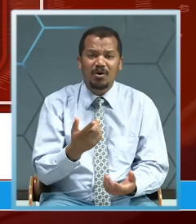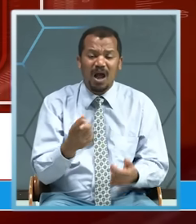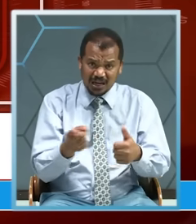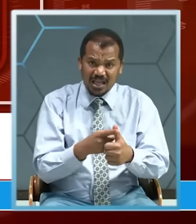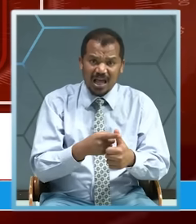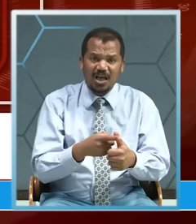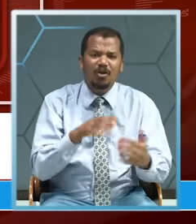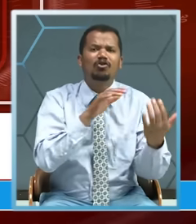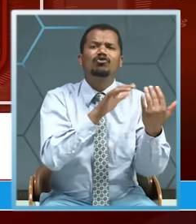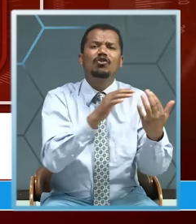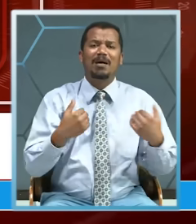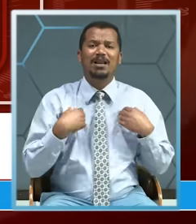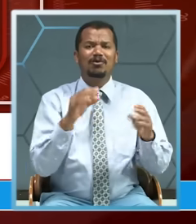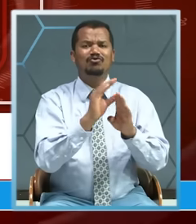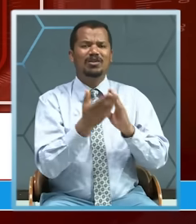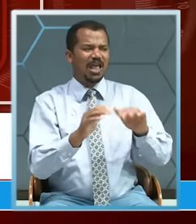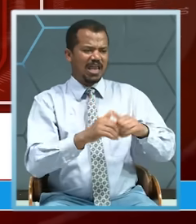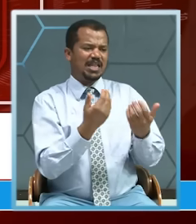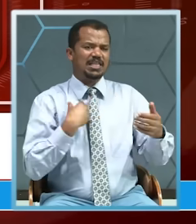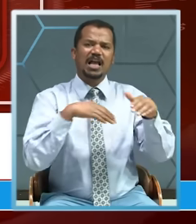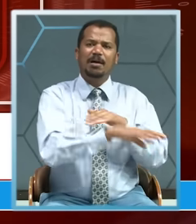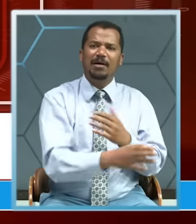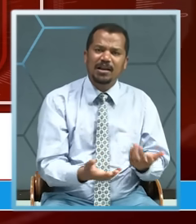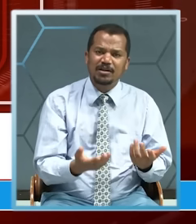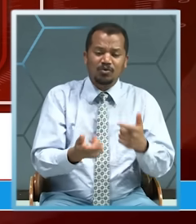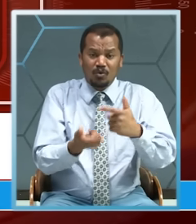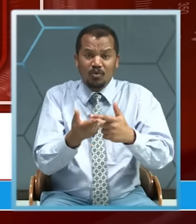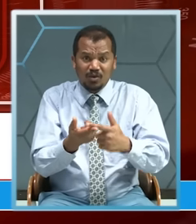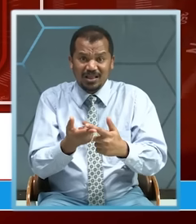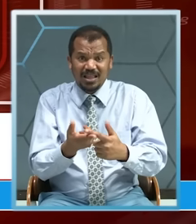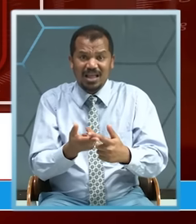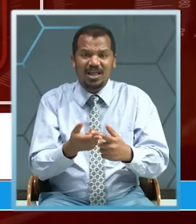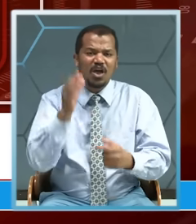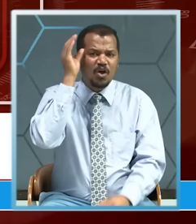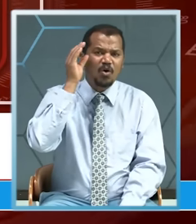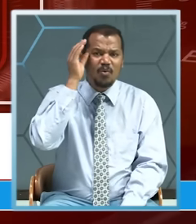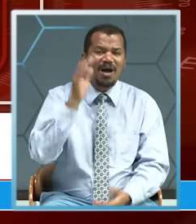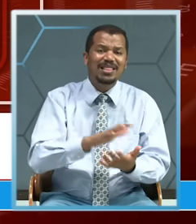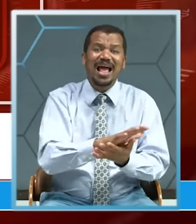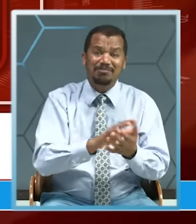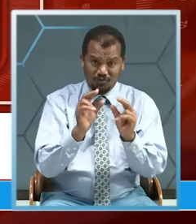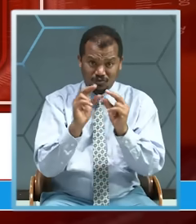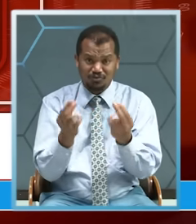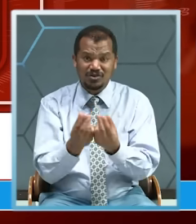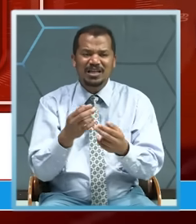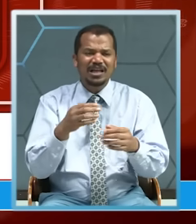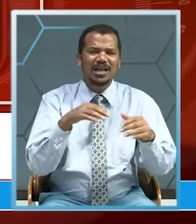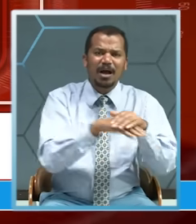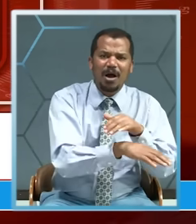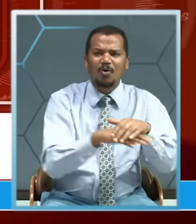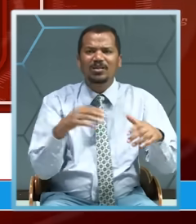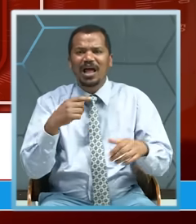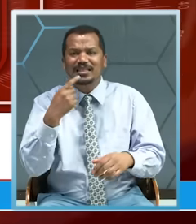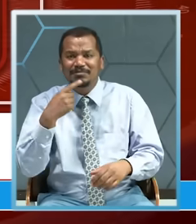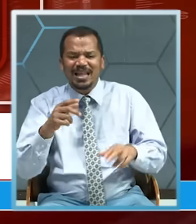አላቸው። አንደኛ ጦርነት ባለበት ሁኔታ እንዴት እንገባለን? ሁለተኛ ህወሓት አሸባሪው ቡድን ገባ